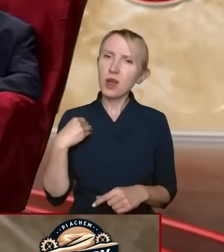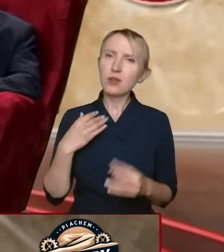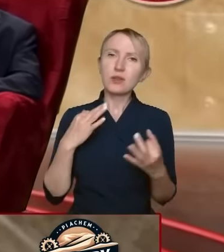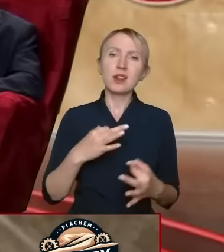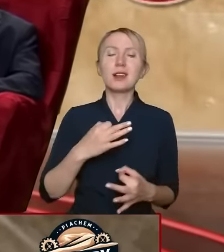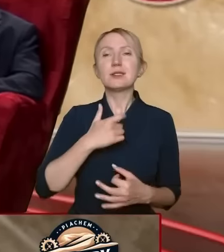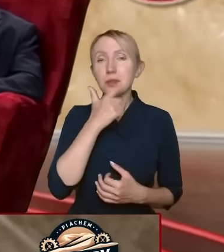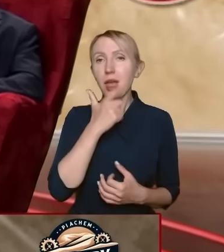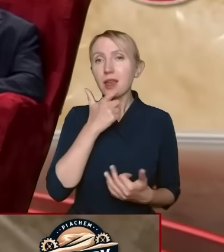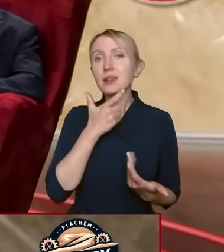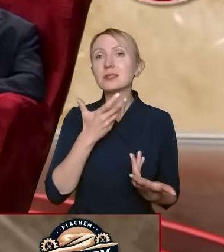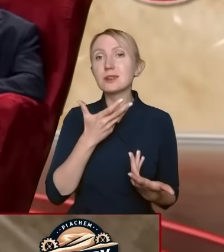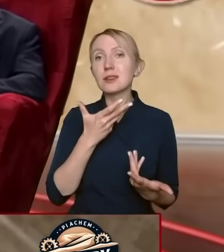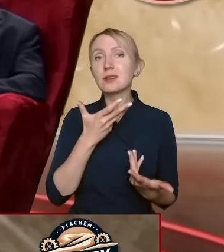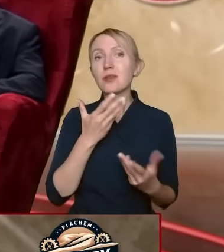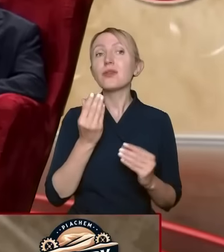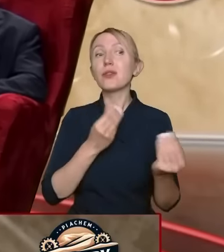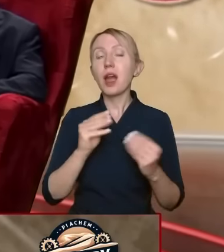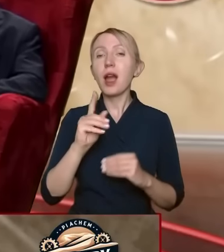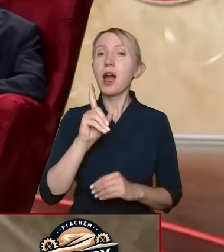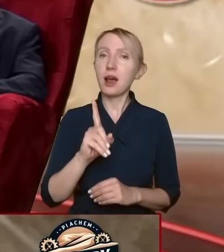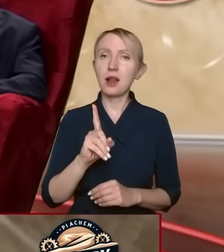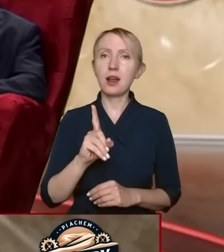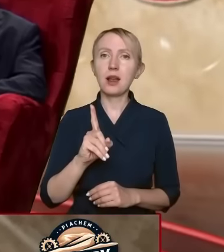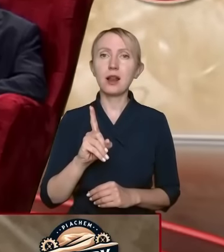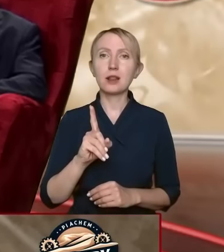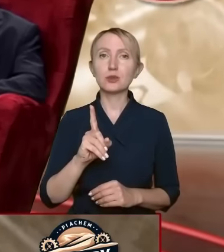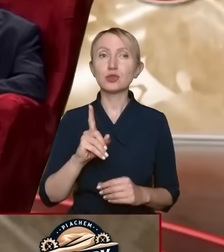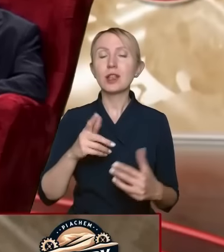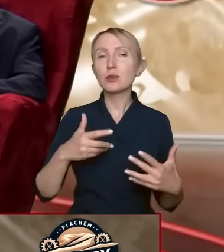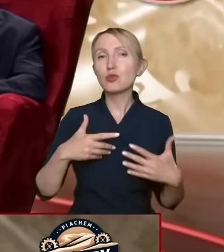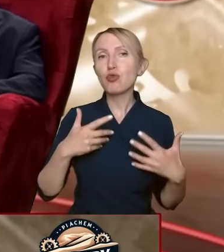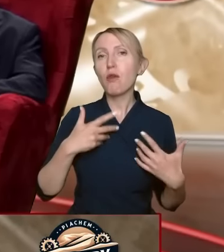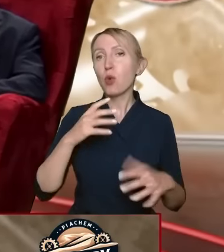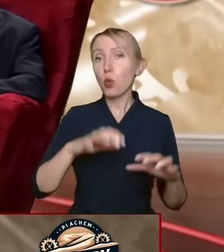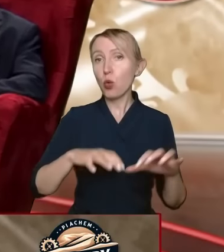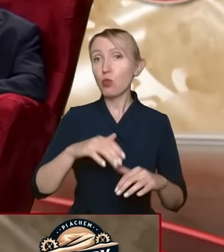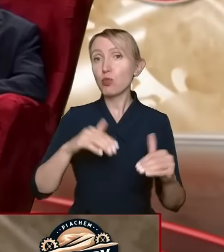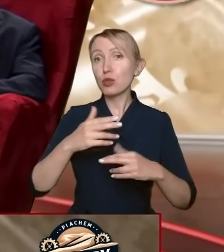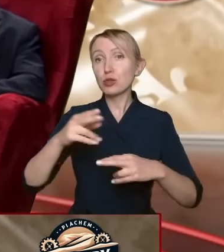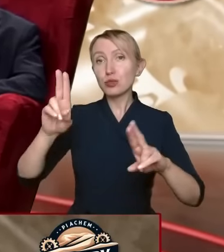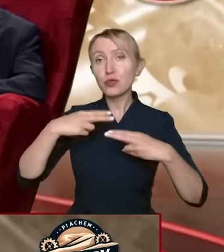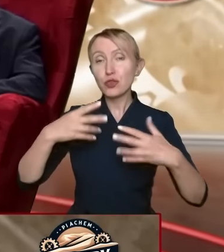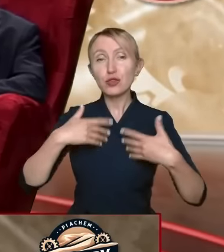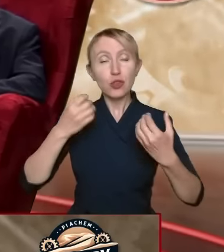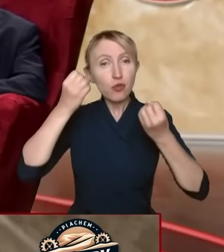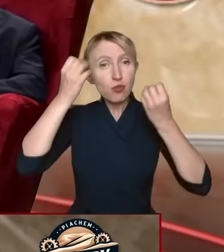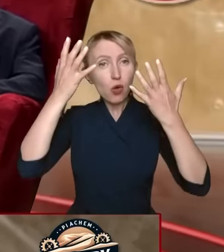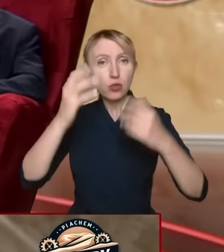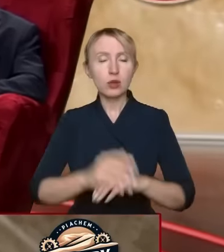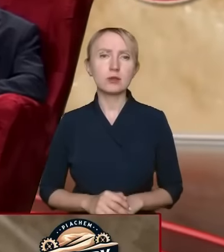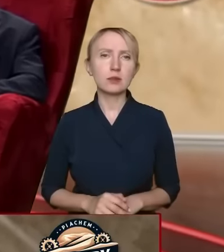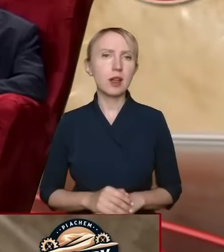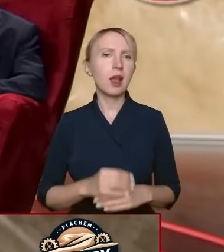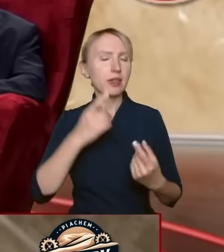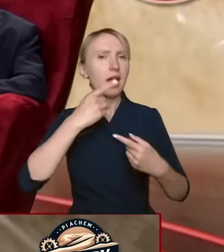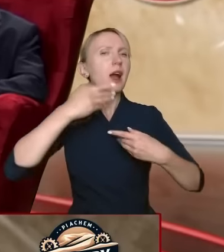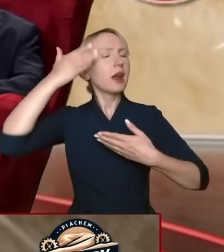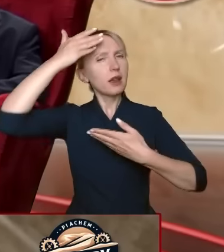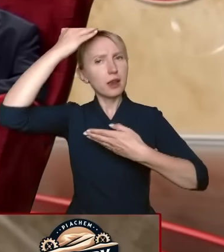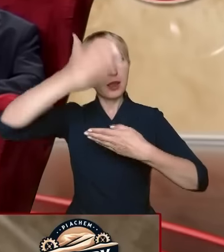się większość, ale czy zdrowy humor jest w stanie przywrócić zdrowy rozsądek? Ale ta gilotyna